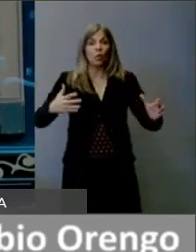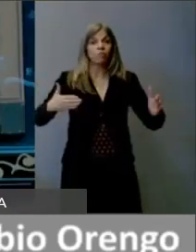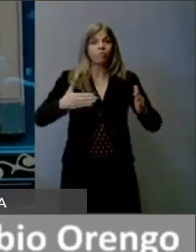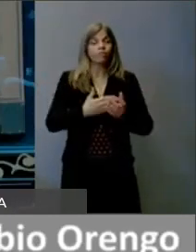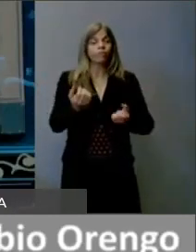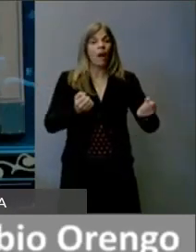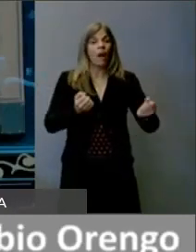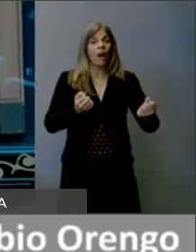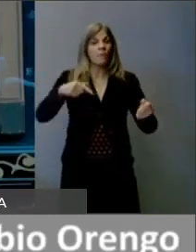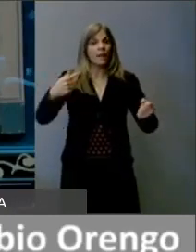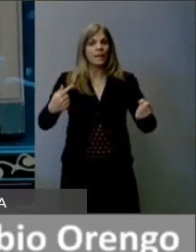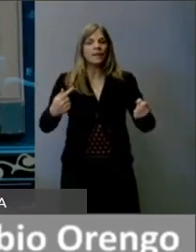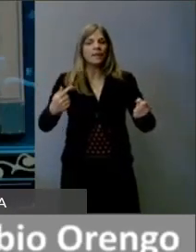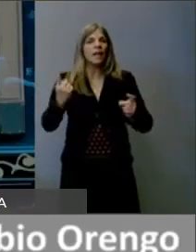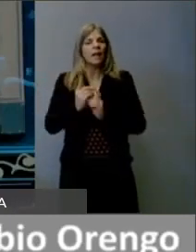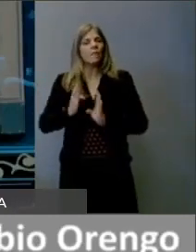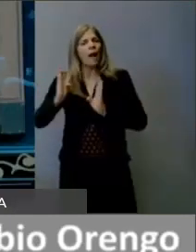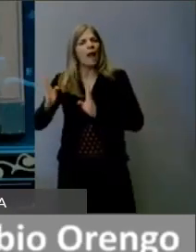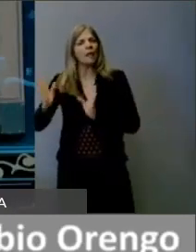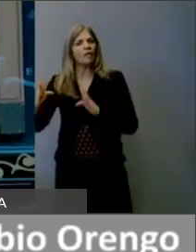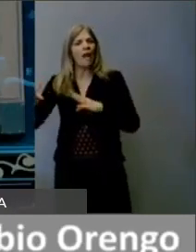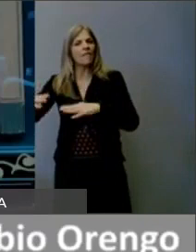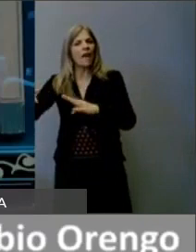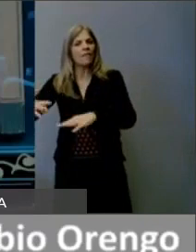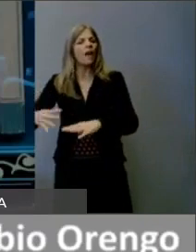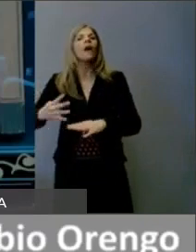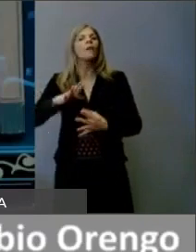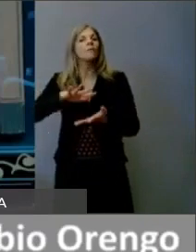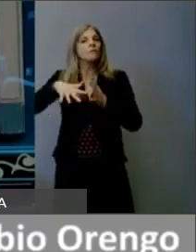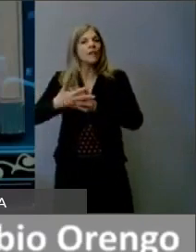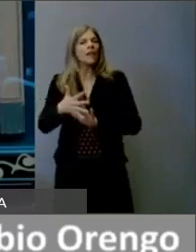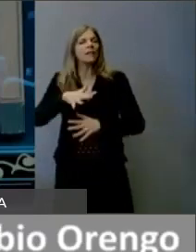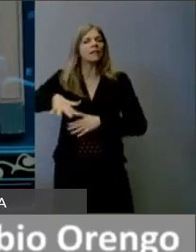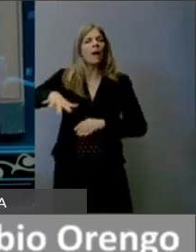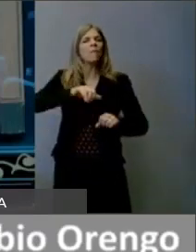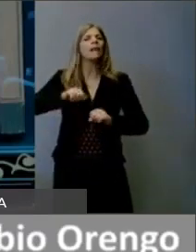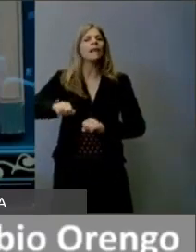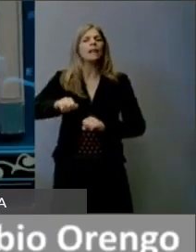demolizione per far spazio alla nuova maxi rimessa? Prego, consigliere.